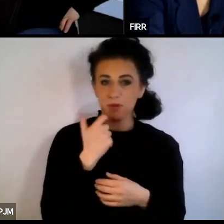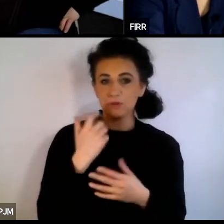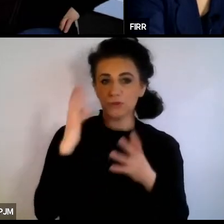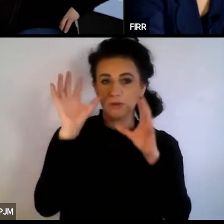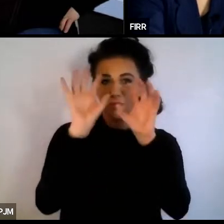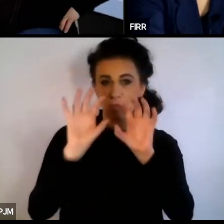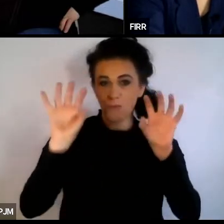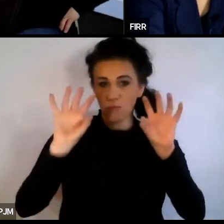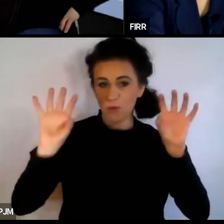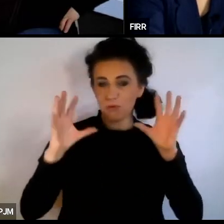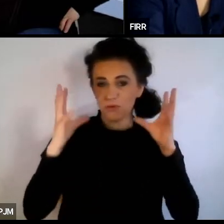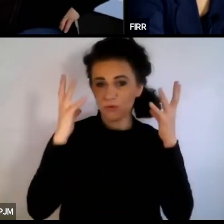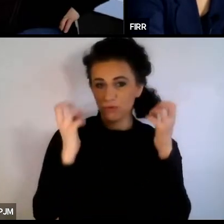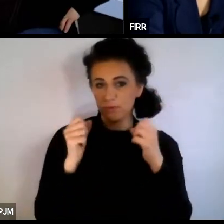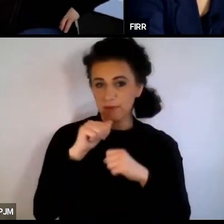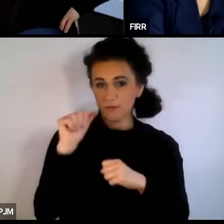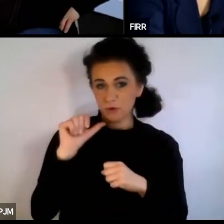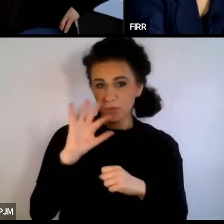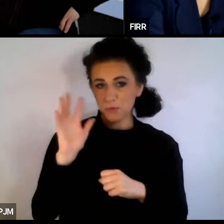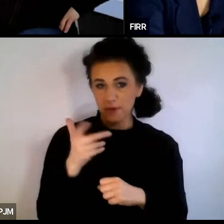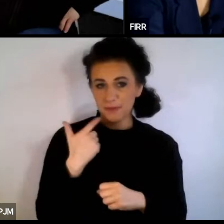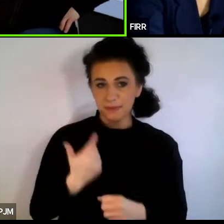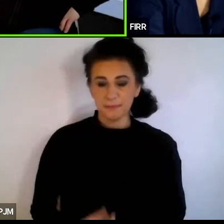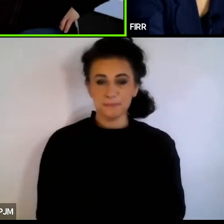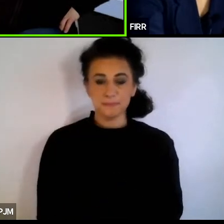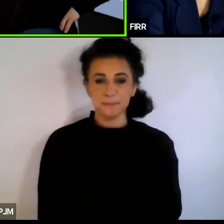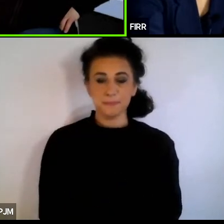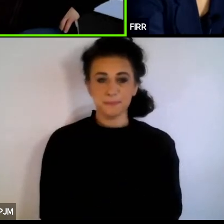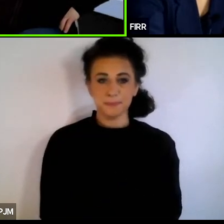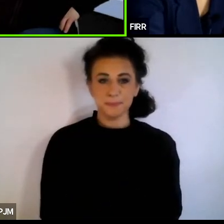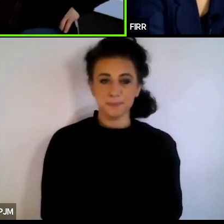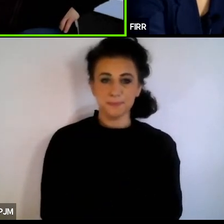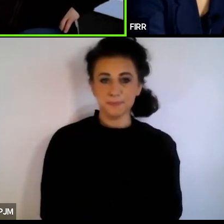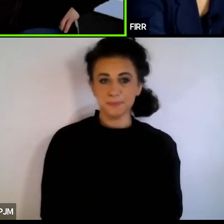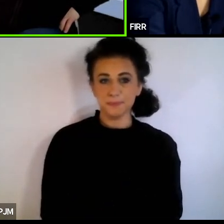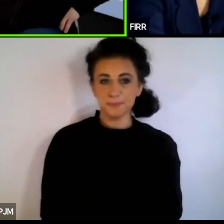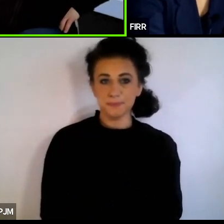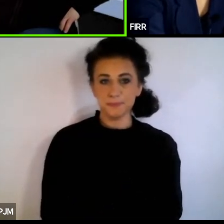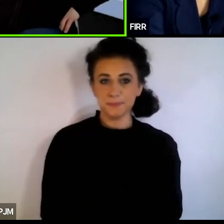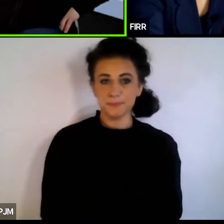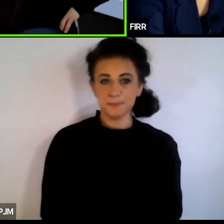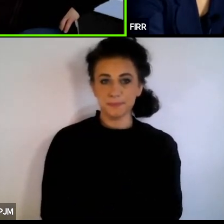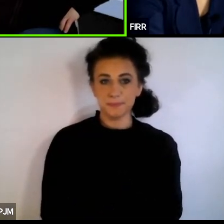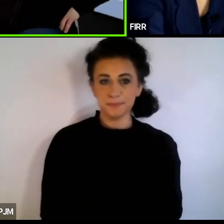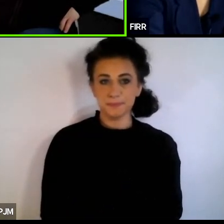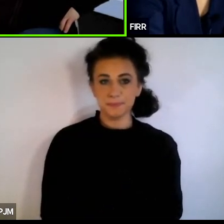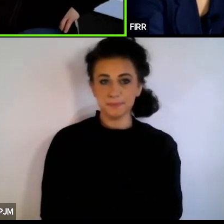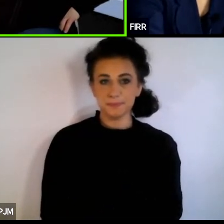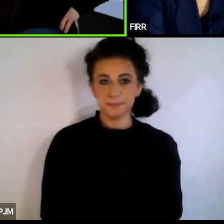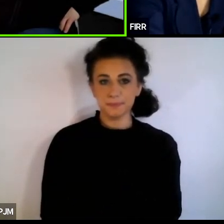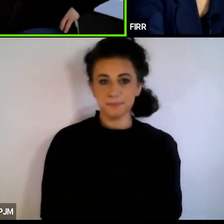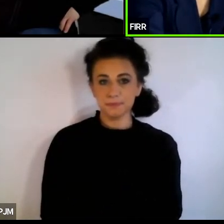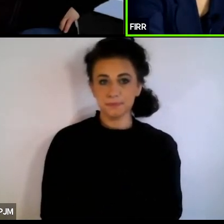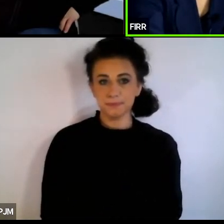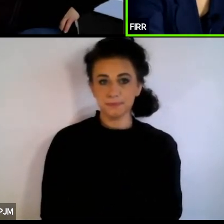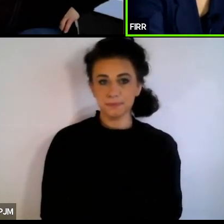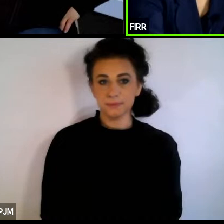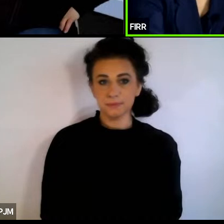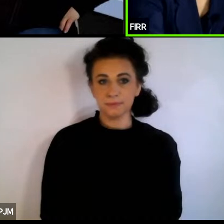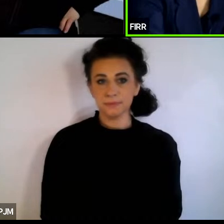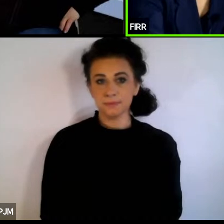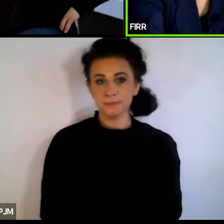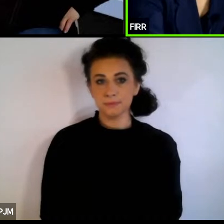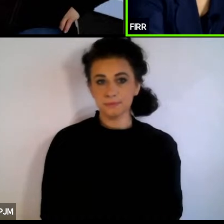Wczoraj było ładnie. No to my niezmiennie od wczoraj mamy słońce. To